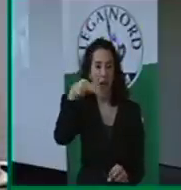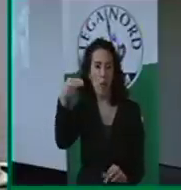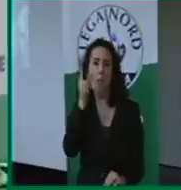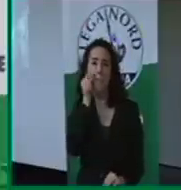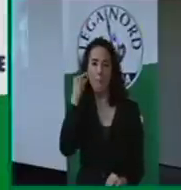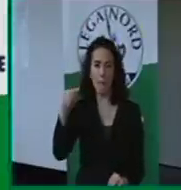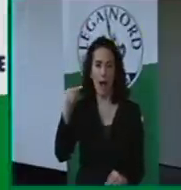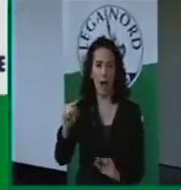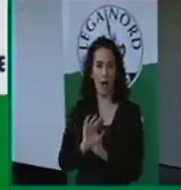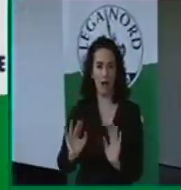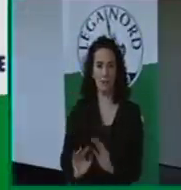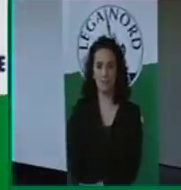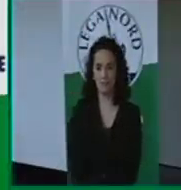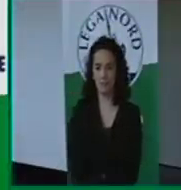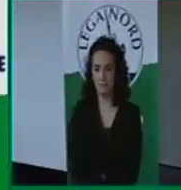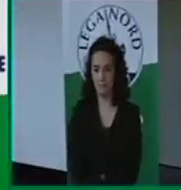che